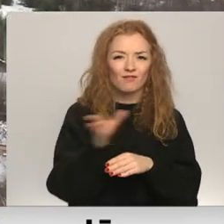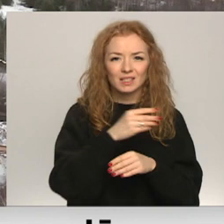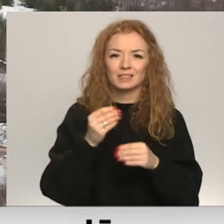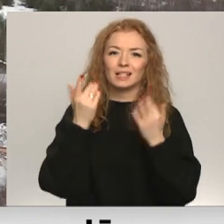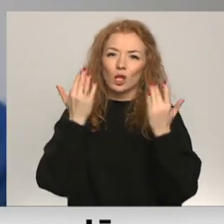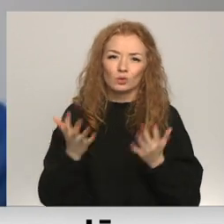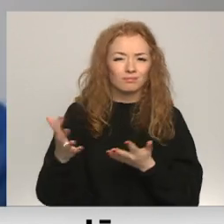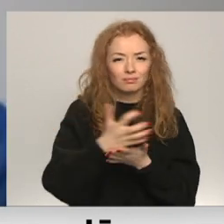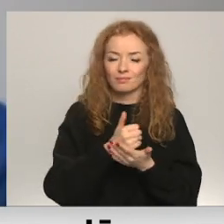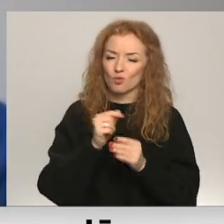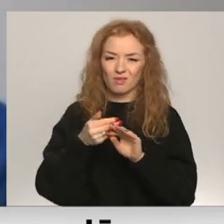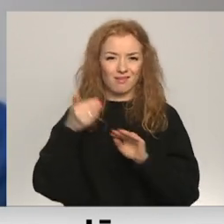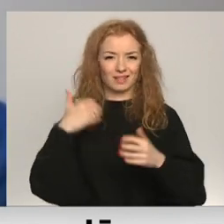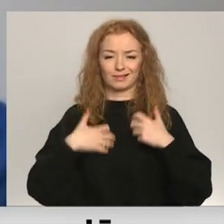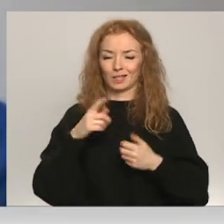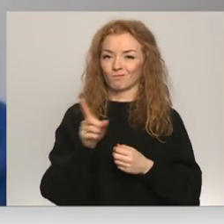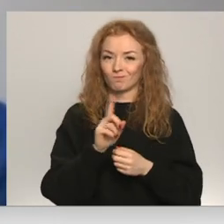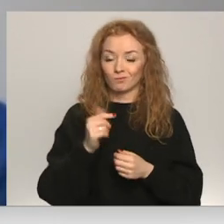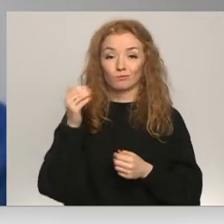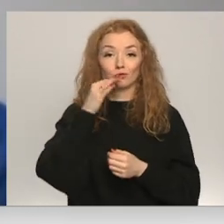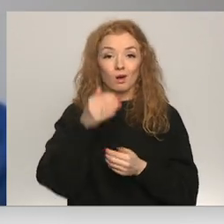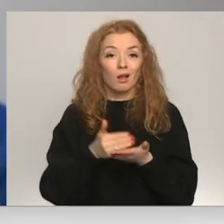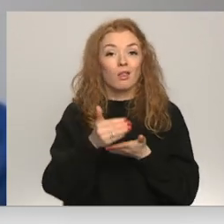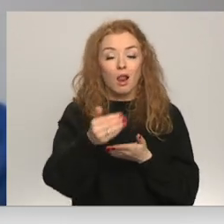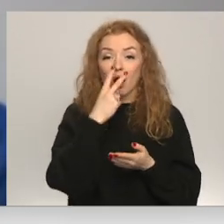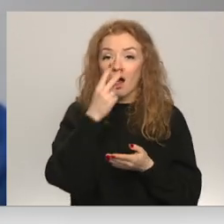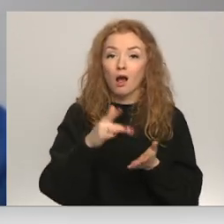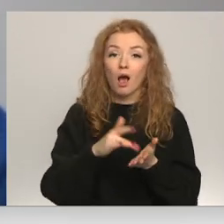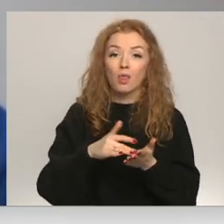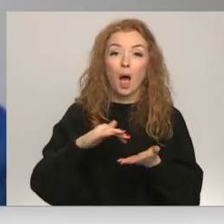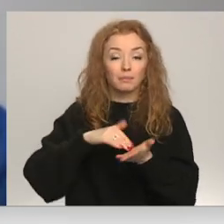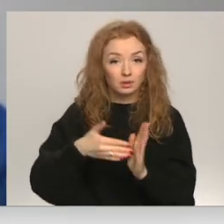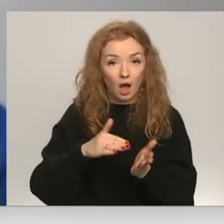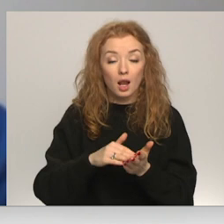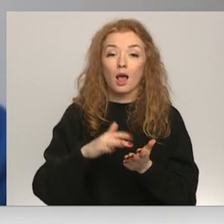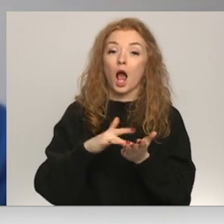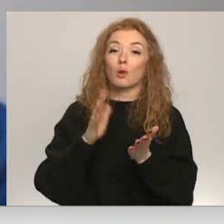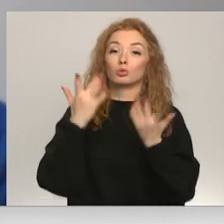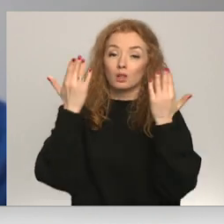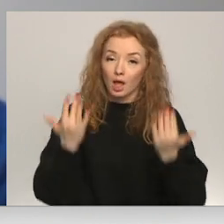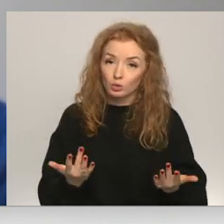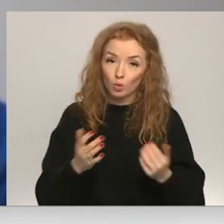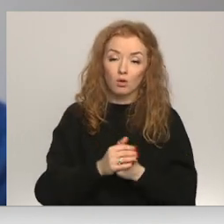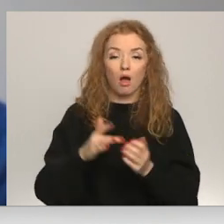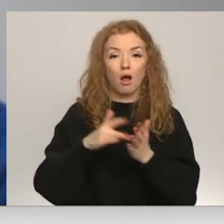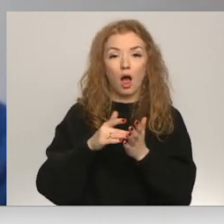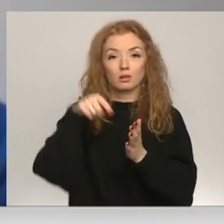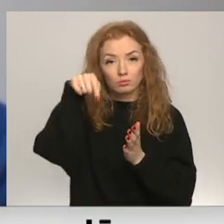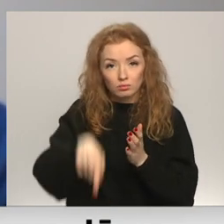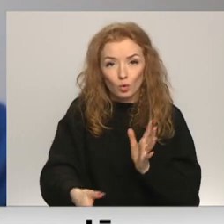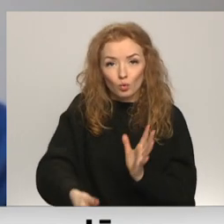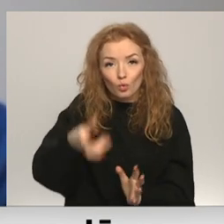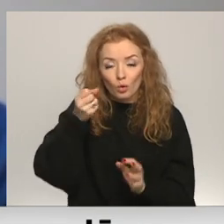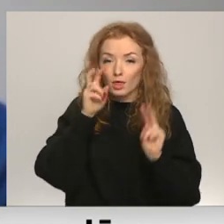ir pāragri. Tālāk skatīsimies pēc apstākļiem, kādi būs testēšanas rezultāti, grunts paraugu ņemšanas